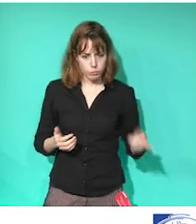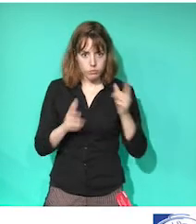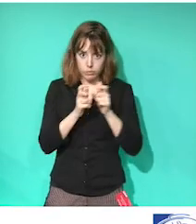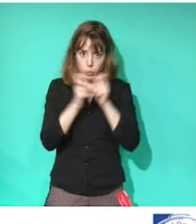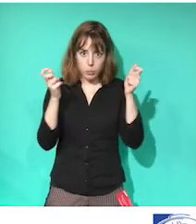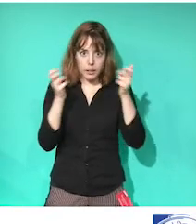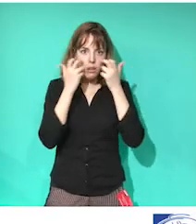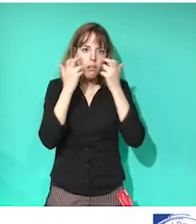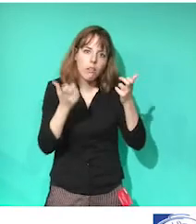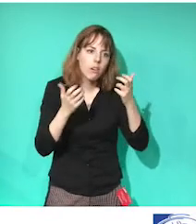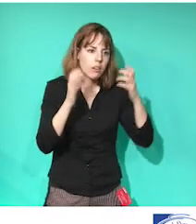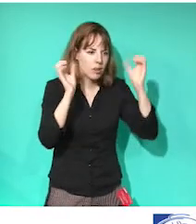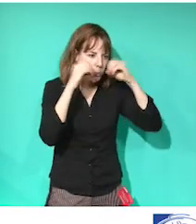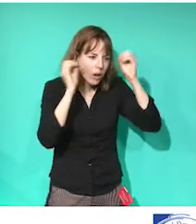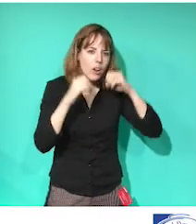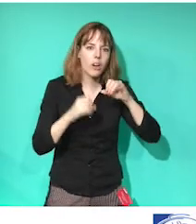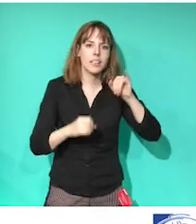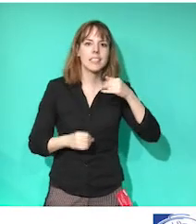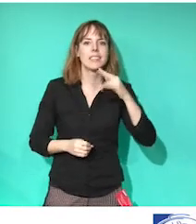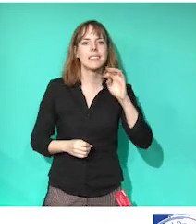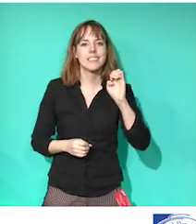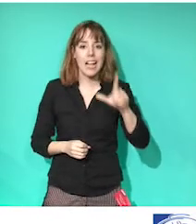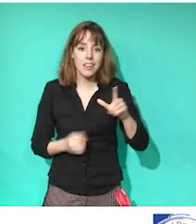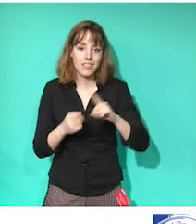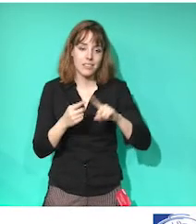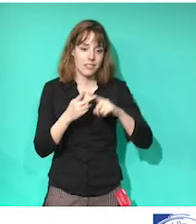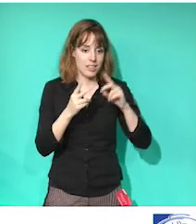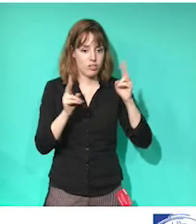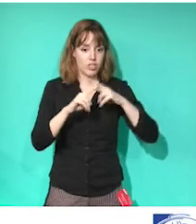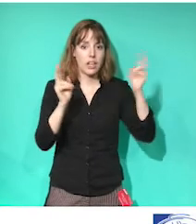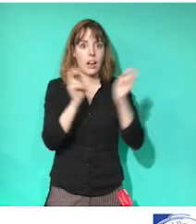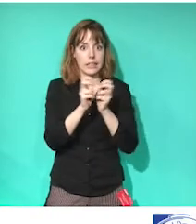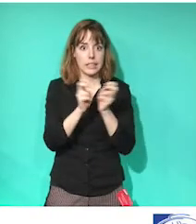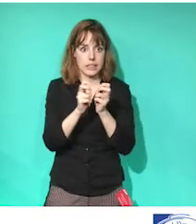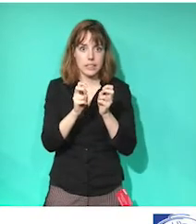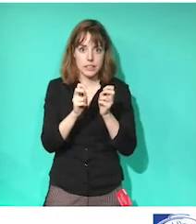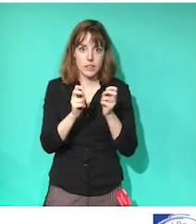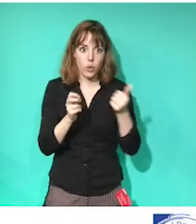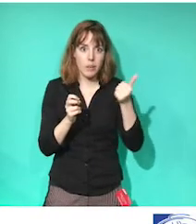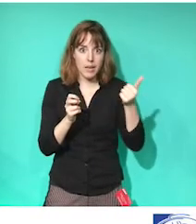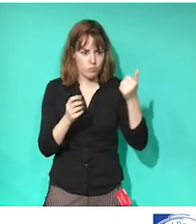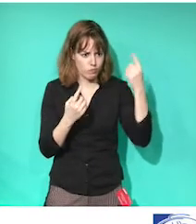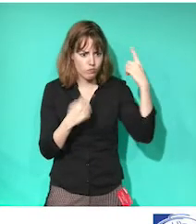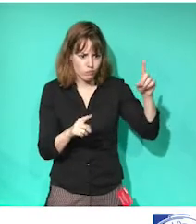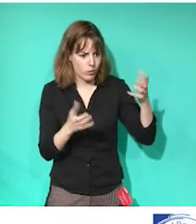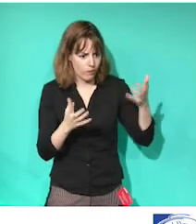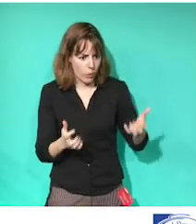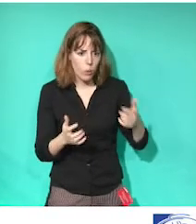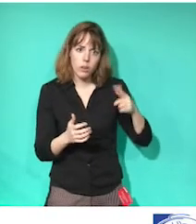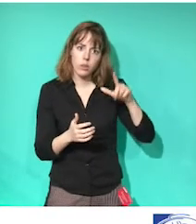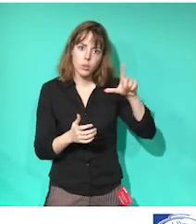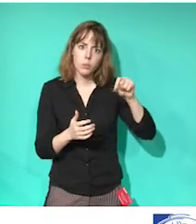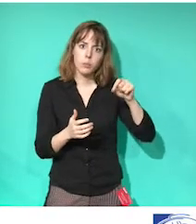hein, Google, Intel, etc., je crois que General Electric a dit qu'il voulait avoir 20 000 femmes en